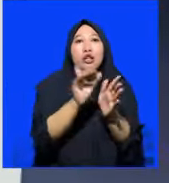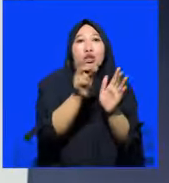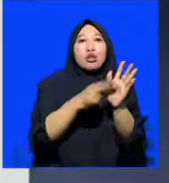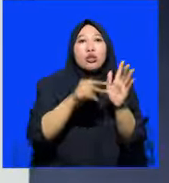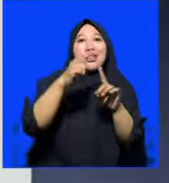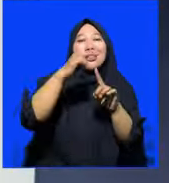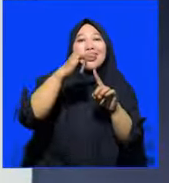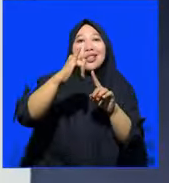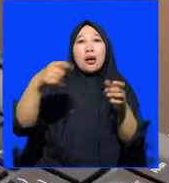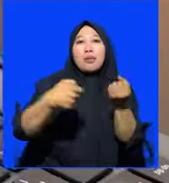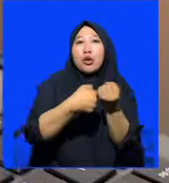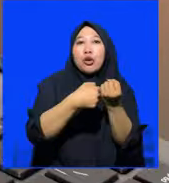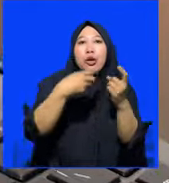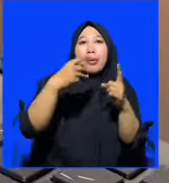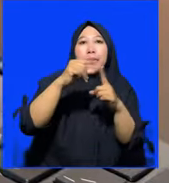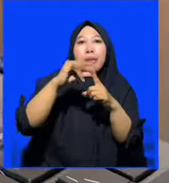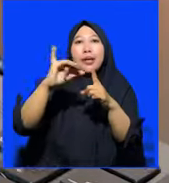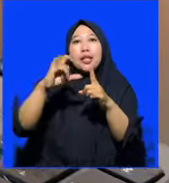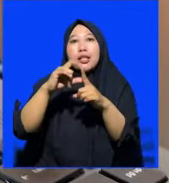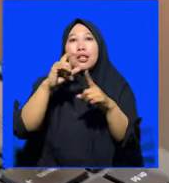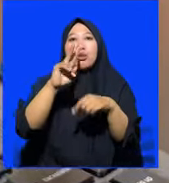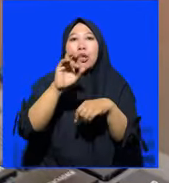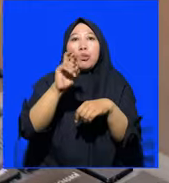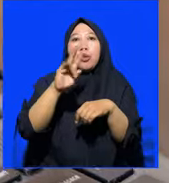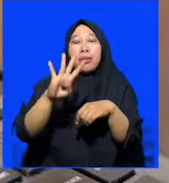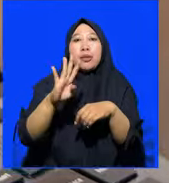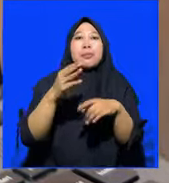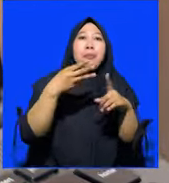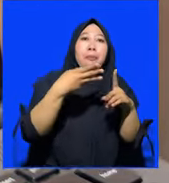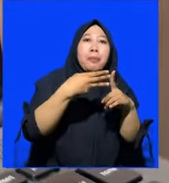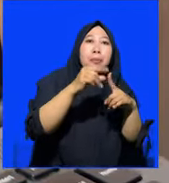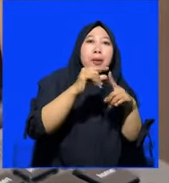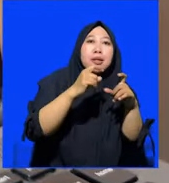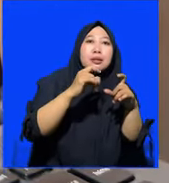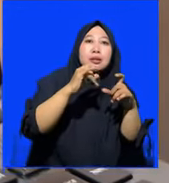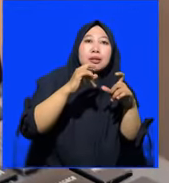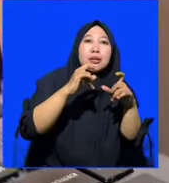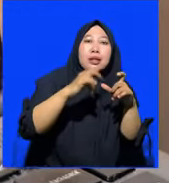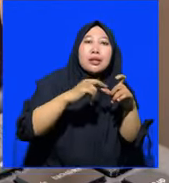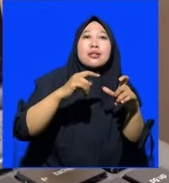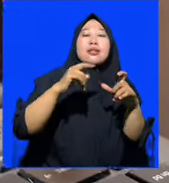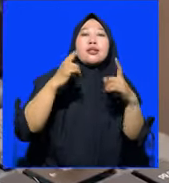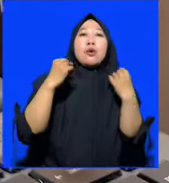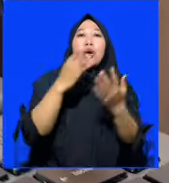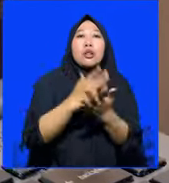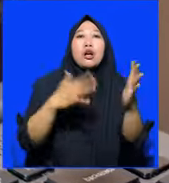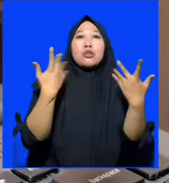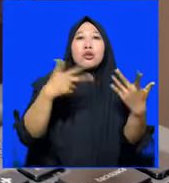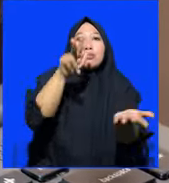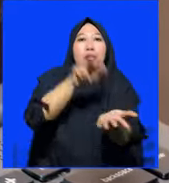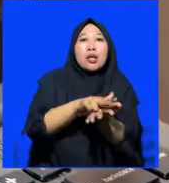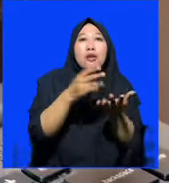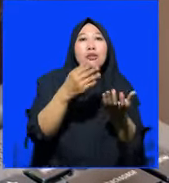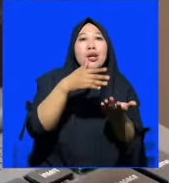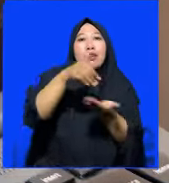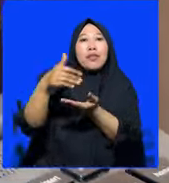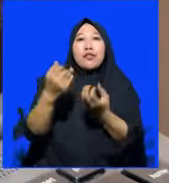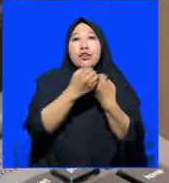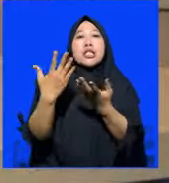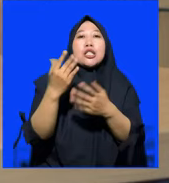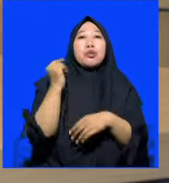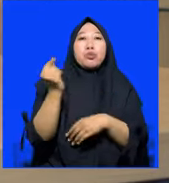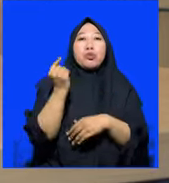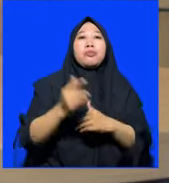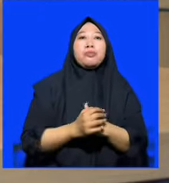tahun 2024. BPS Provinsi Jawa Tengah telah menetapkan daftar informasi publik dan daftar informasi